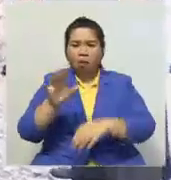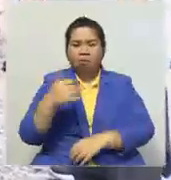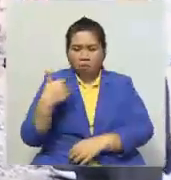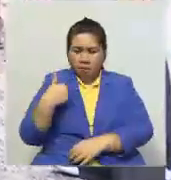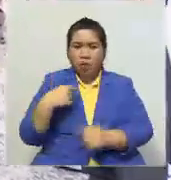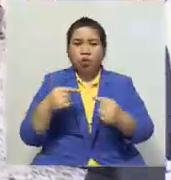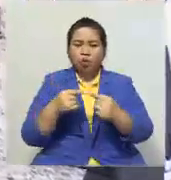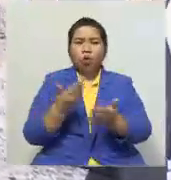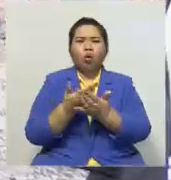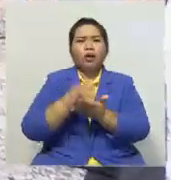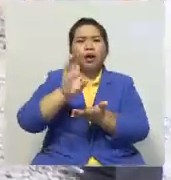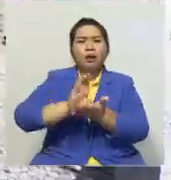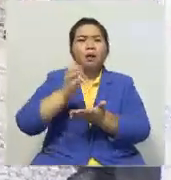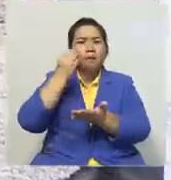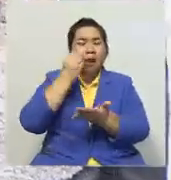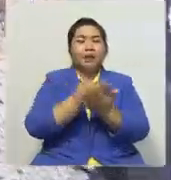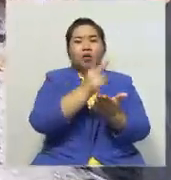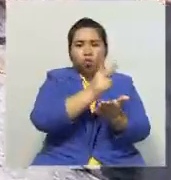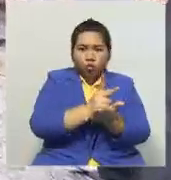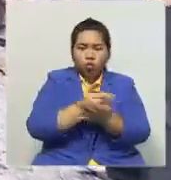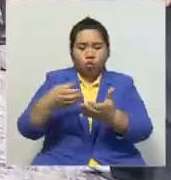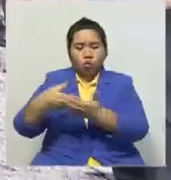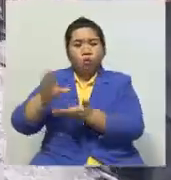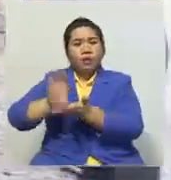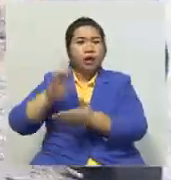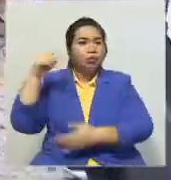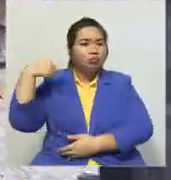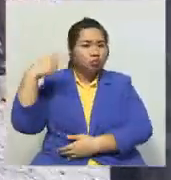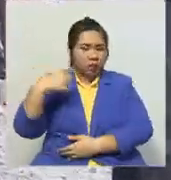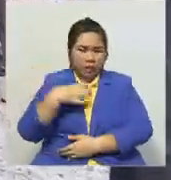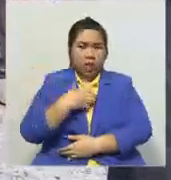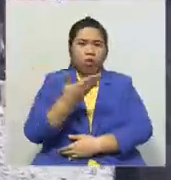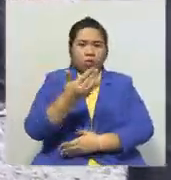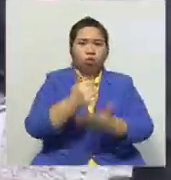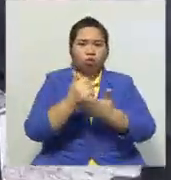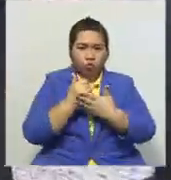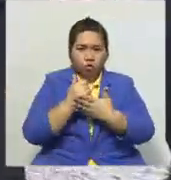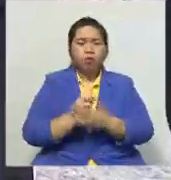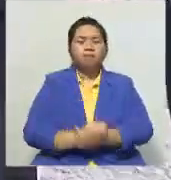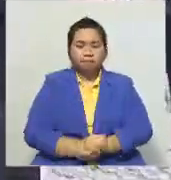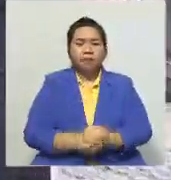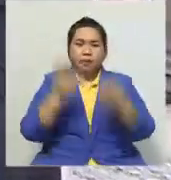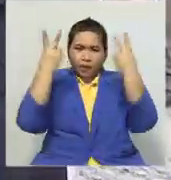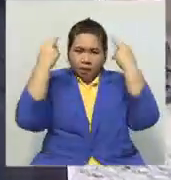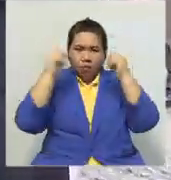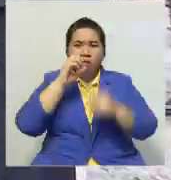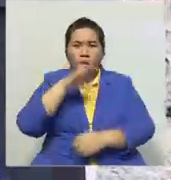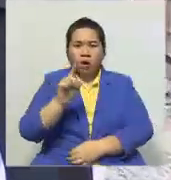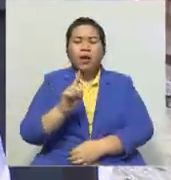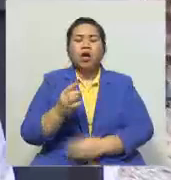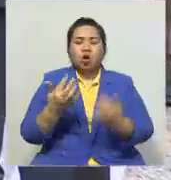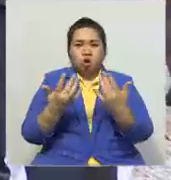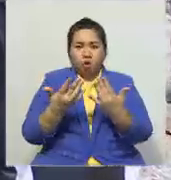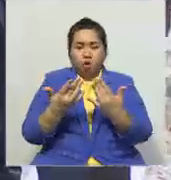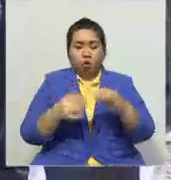ะเป็นเรื่องของกองทุนหมู่บ้านกองทุนสตรีต่างๆอยากให้เข้ามาสนับสนุนส่งเสริมซึ่งนายกรัฐมนตรียังคงเน้นย้ำว่าจะให้หน่วย